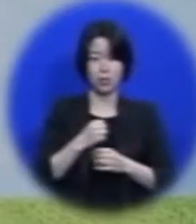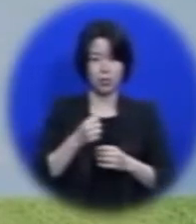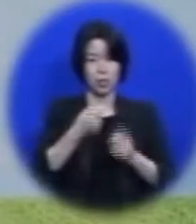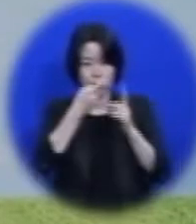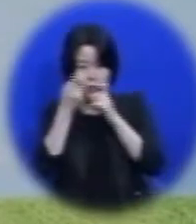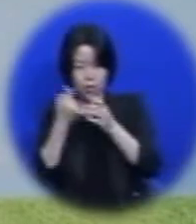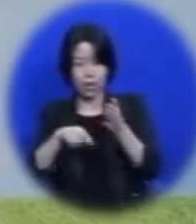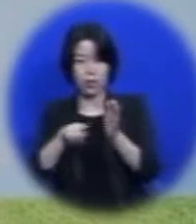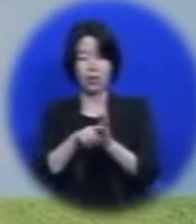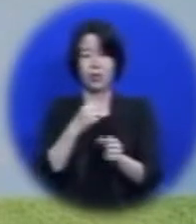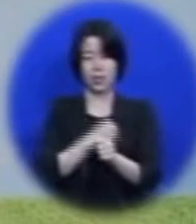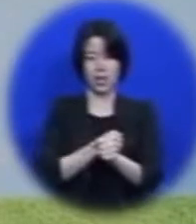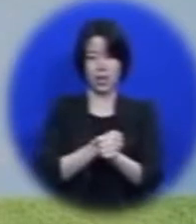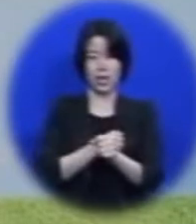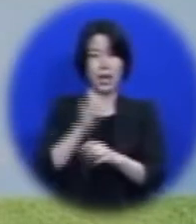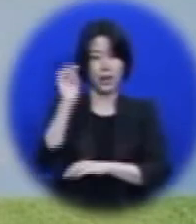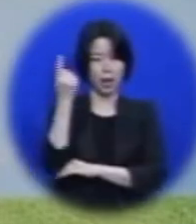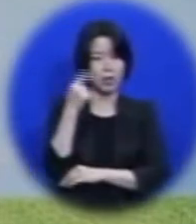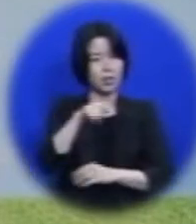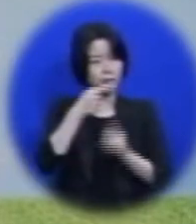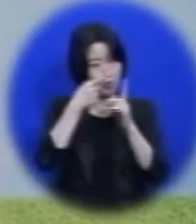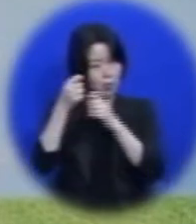했고 다윗은 거기에 넘어갔을 거다.